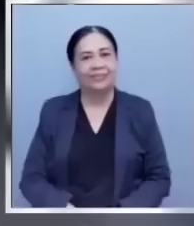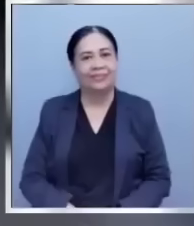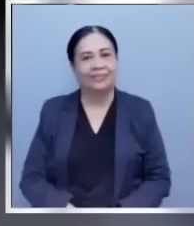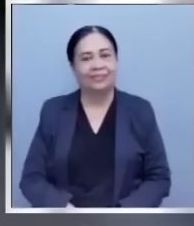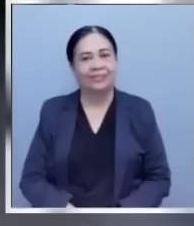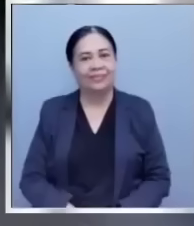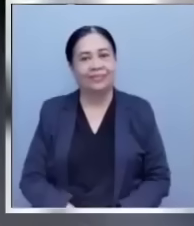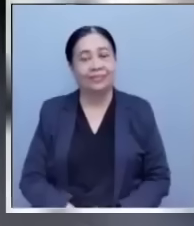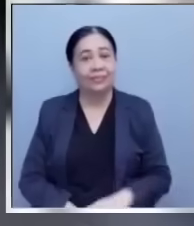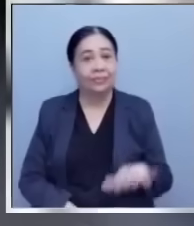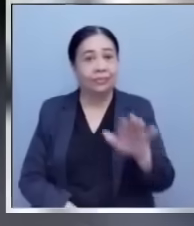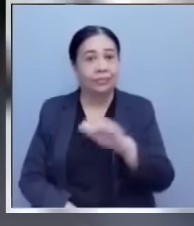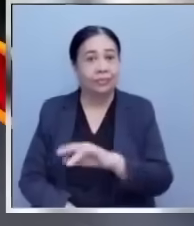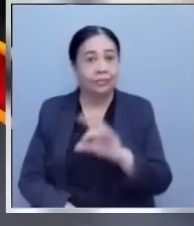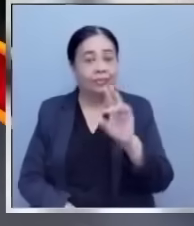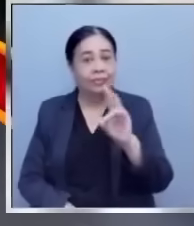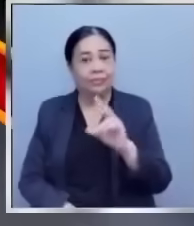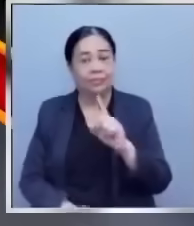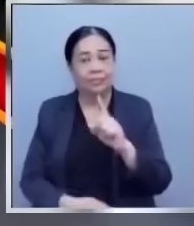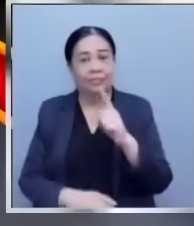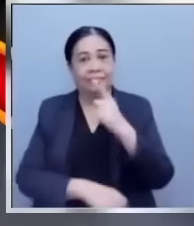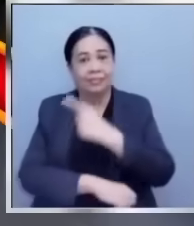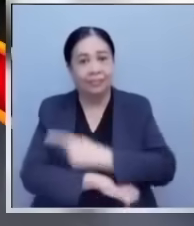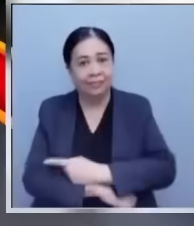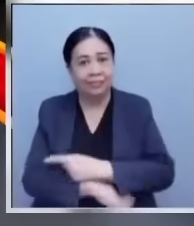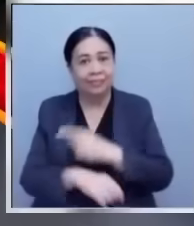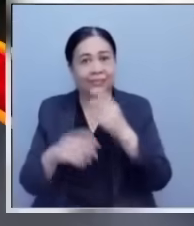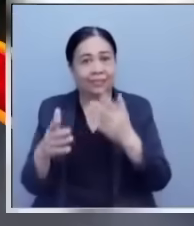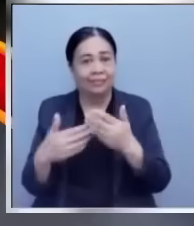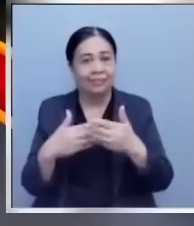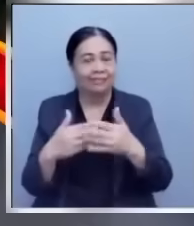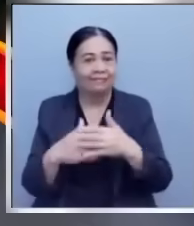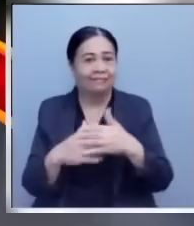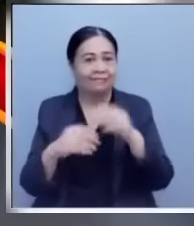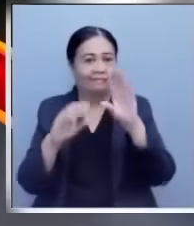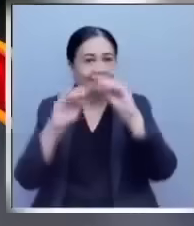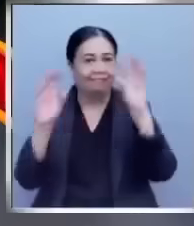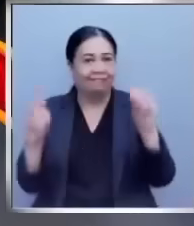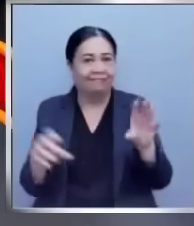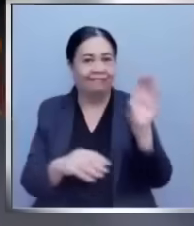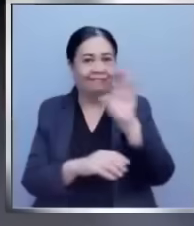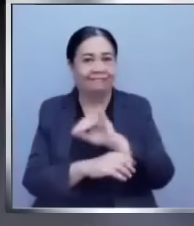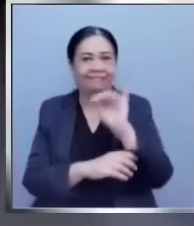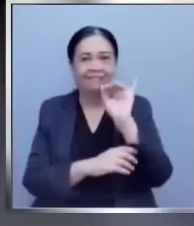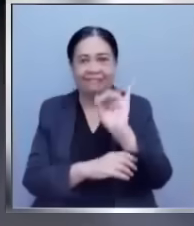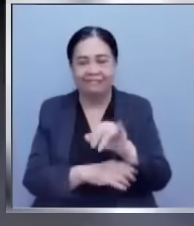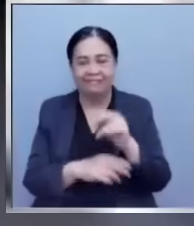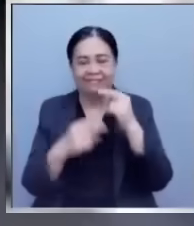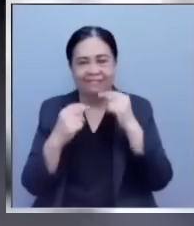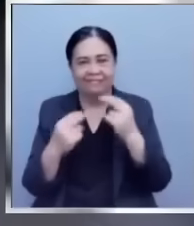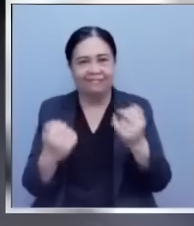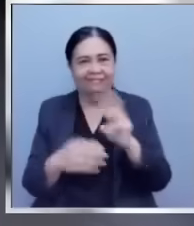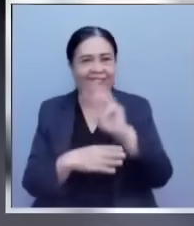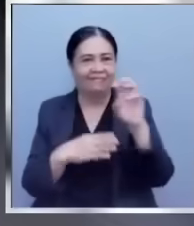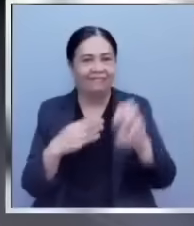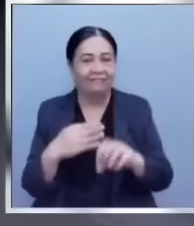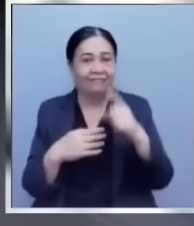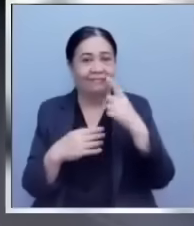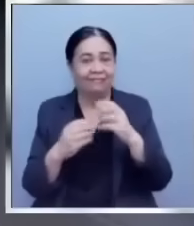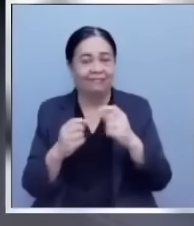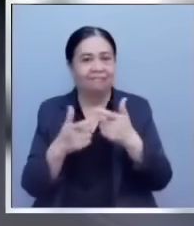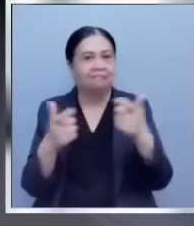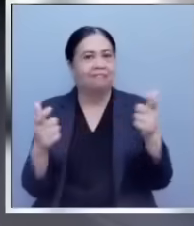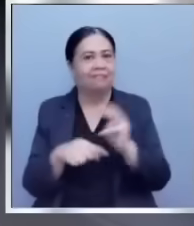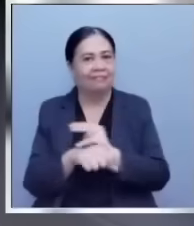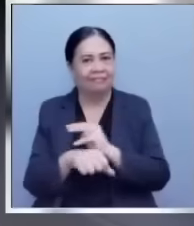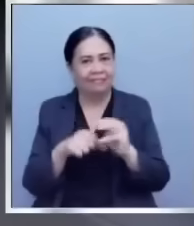Mga kapuso, 71 araw na lang, Pasko na. At yan po ang mga balita ngayong weekend para sa mas malaking misyon,